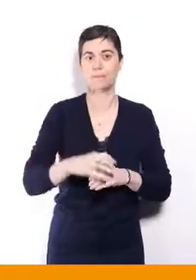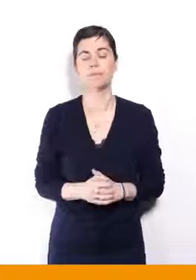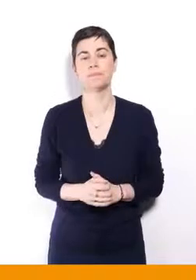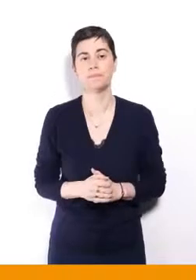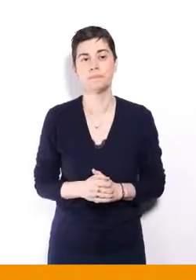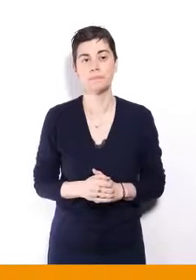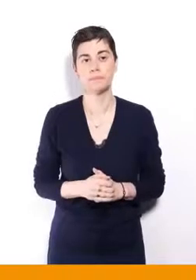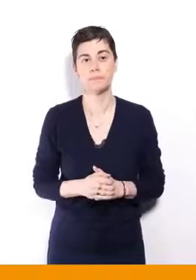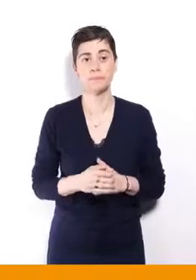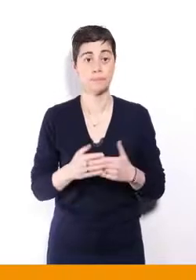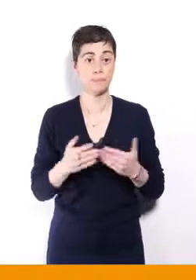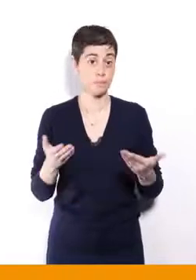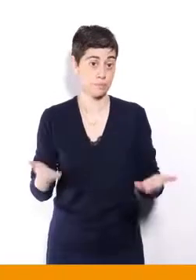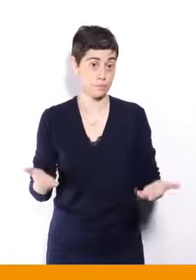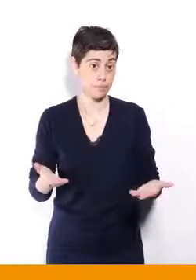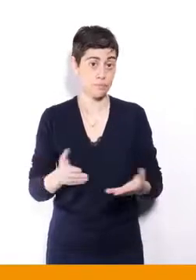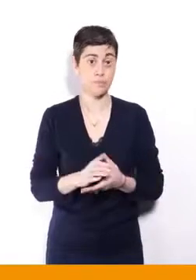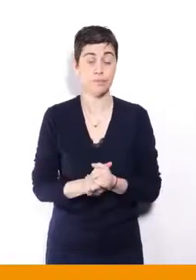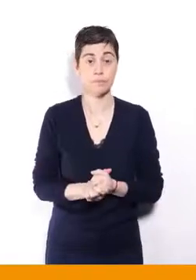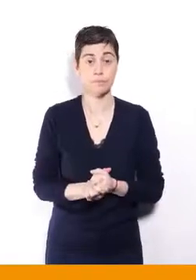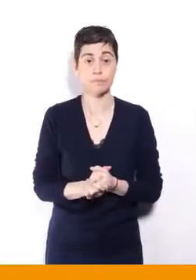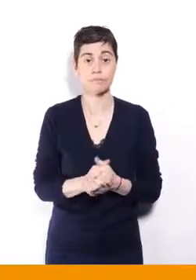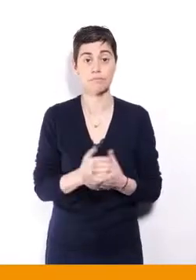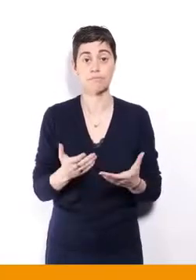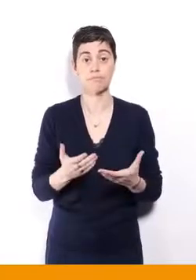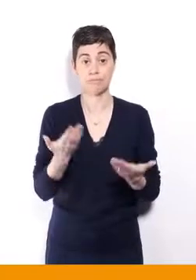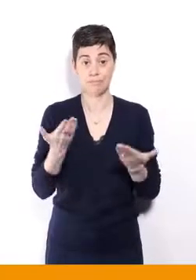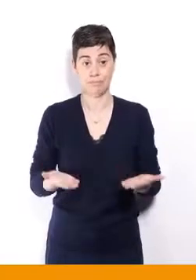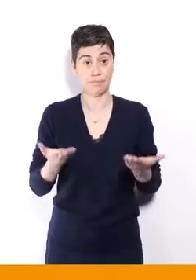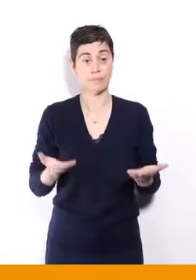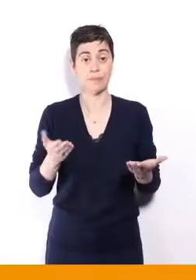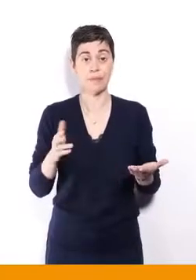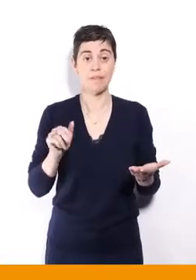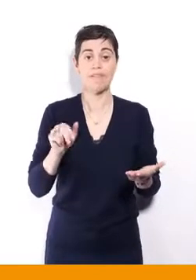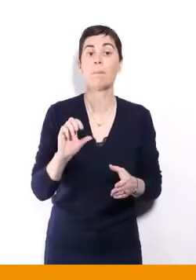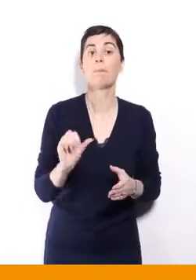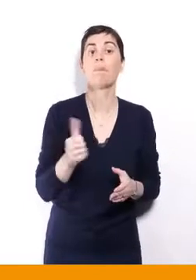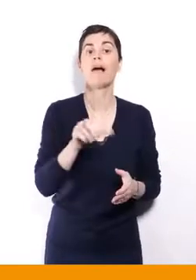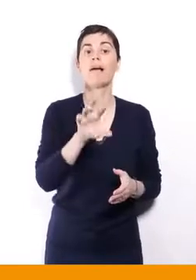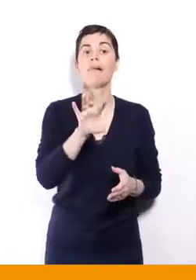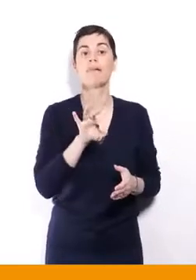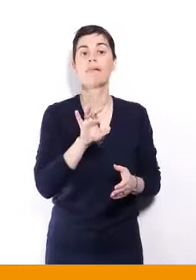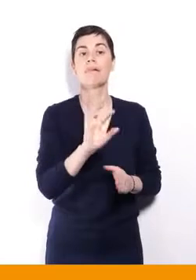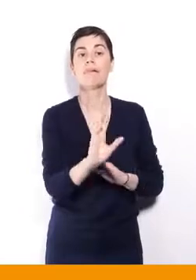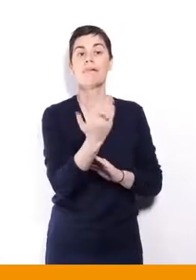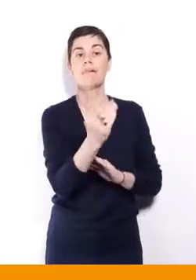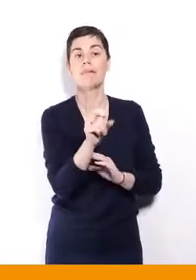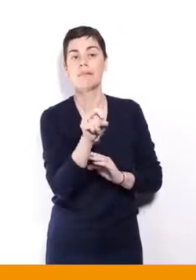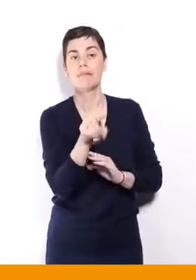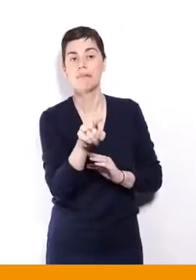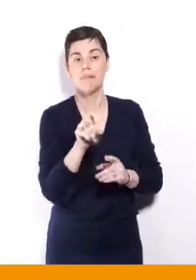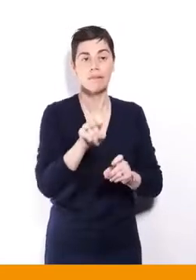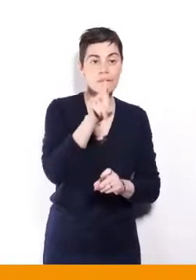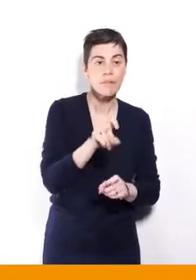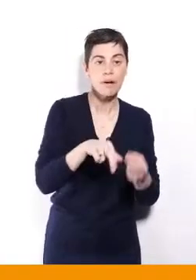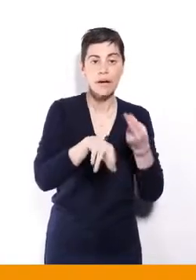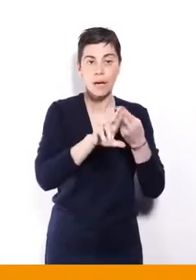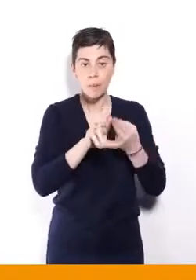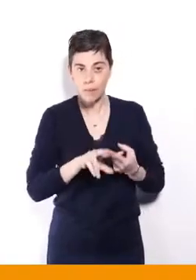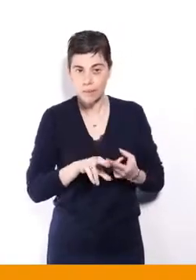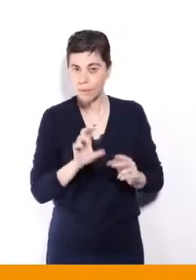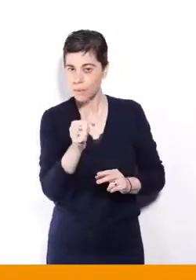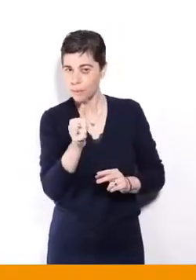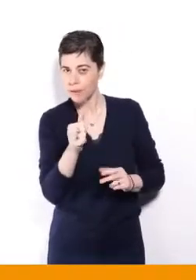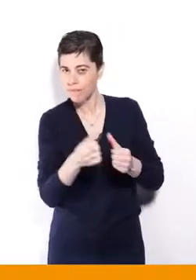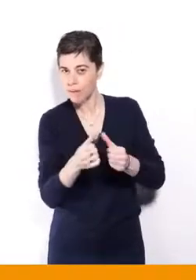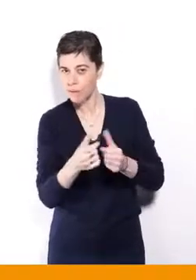avant de recevoir notre premier invité ou d'échanger avec lui, je vous propose